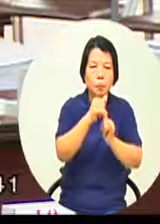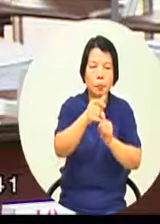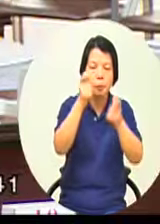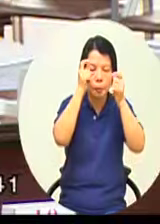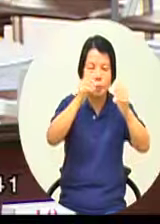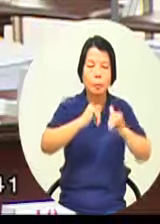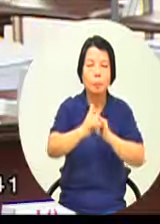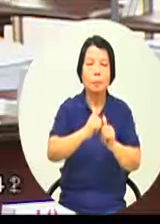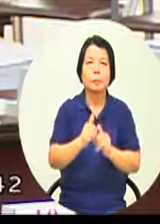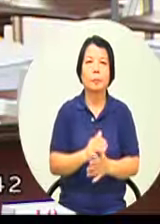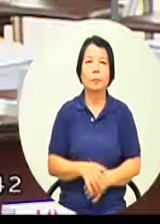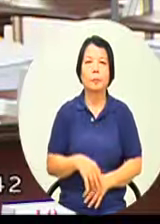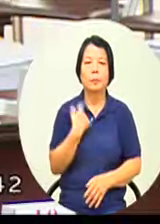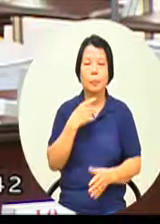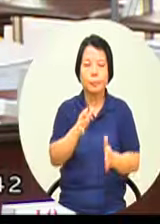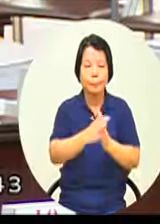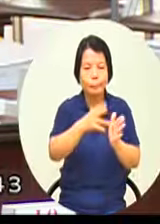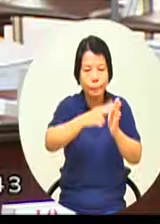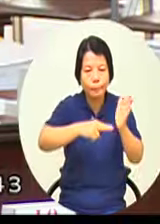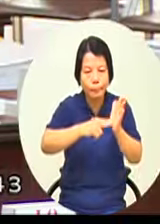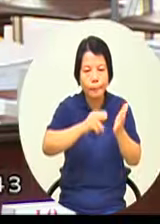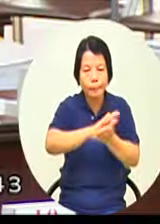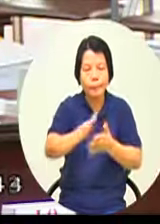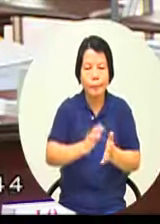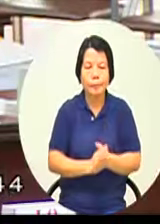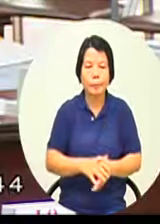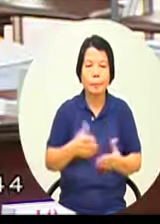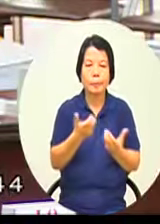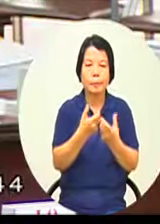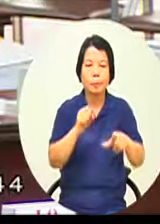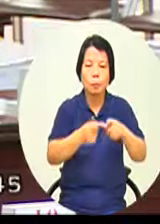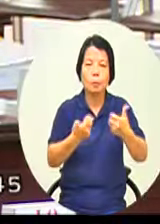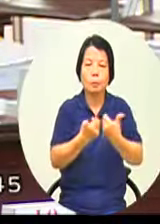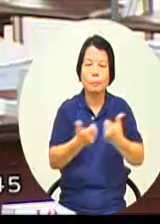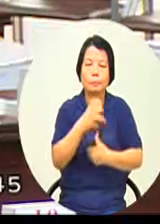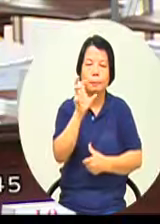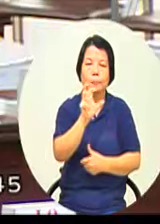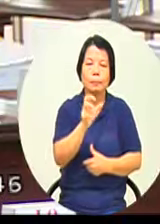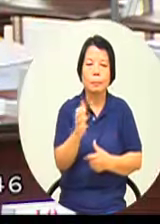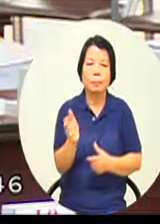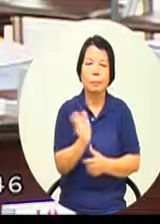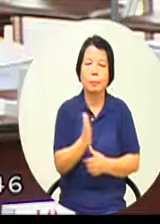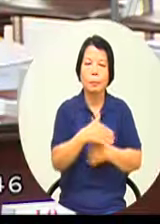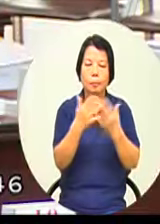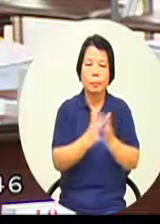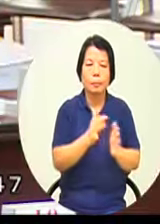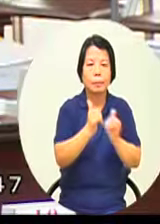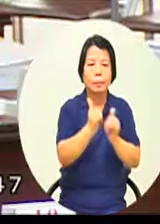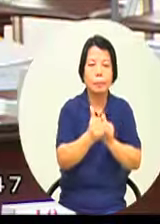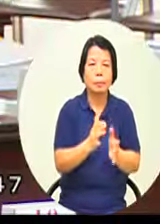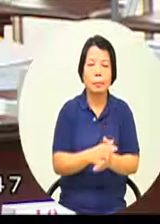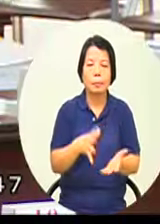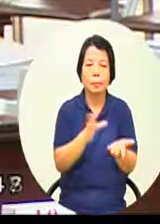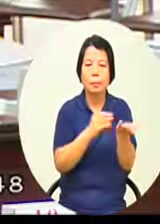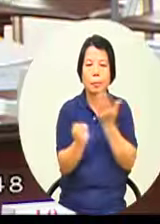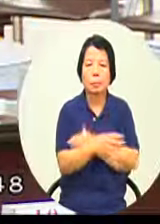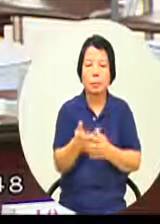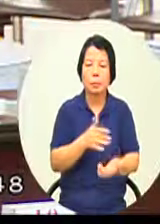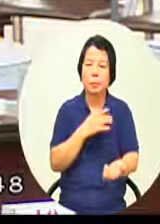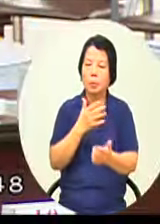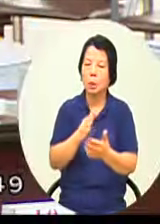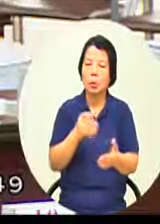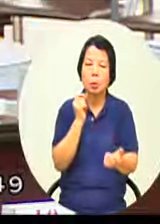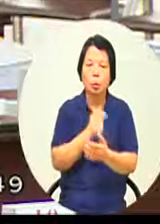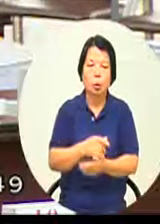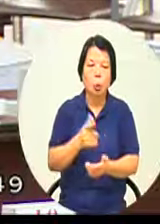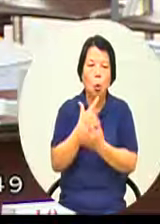市民，对不对？去解释了这个八十公分的问题。当然，一寡这市民咧是无要听，伊无爱做，无爱配合。但是无